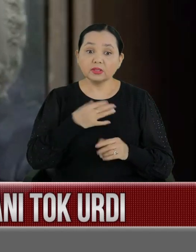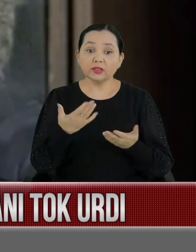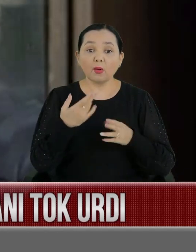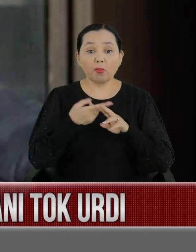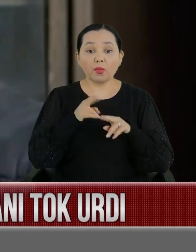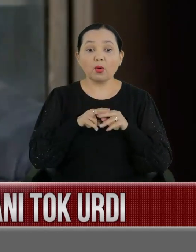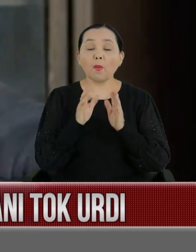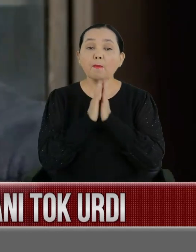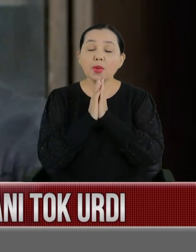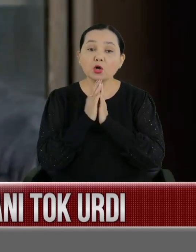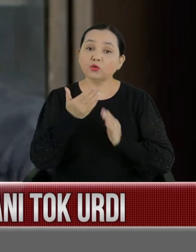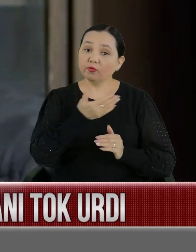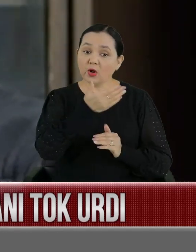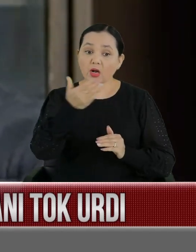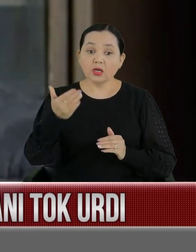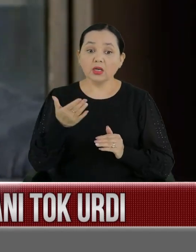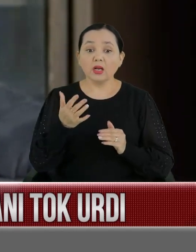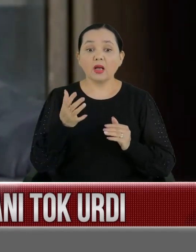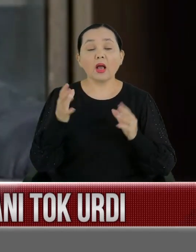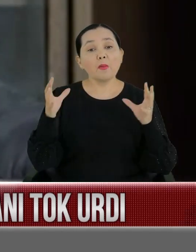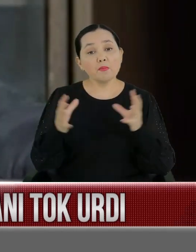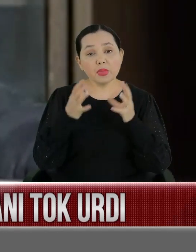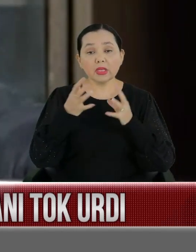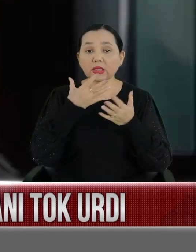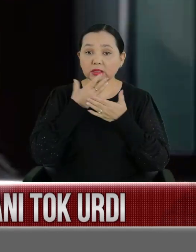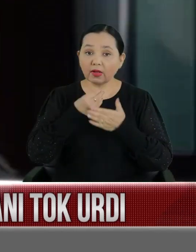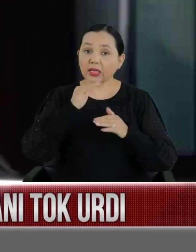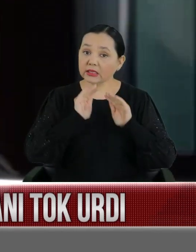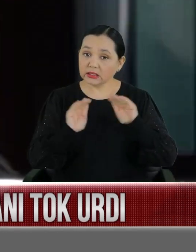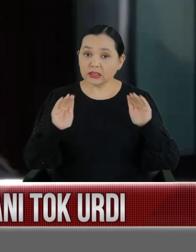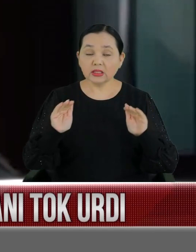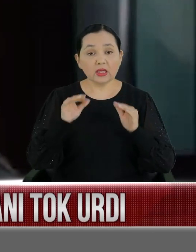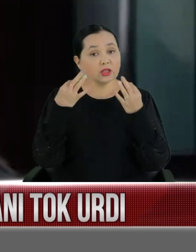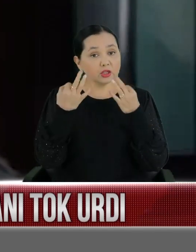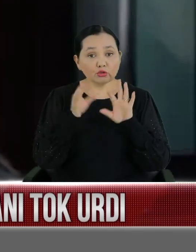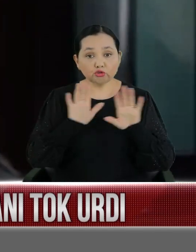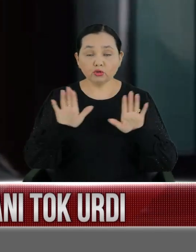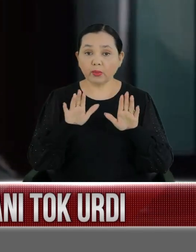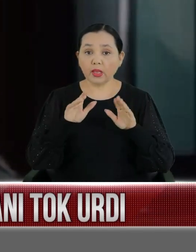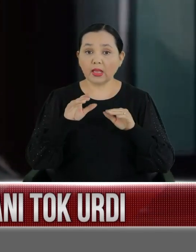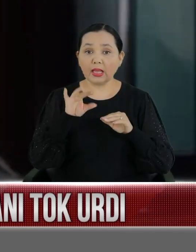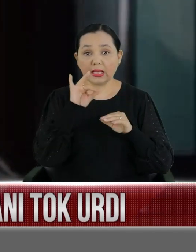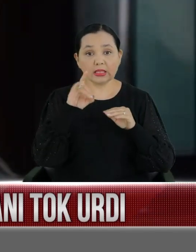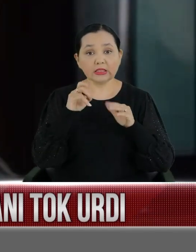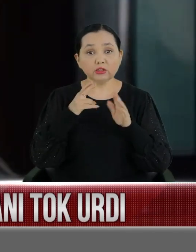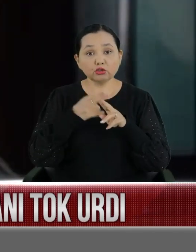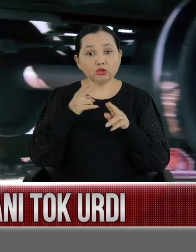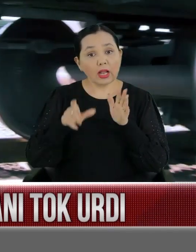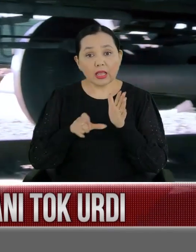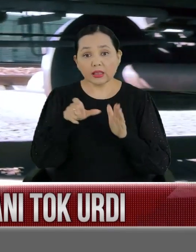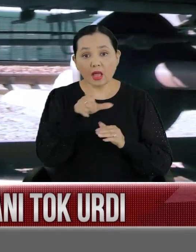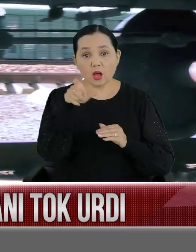выразились. Поэтому прошу вас, берегите своих детей, внушайте, не пускайте на железную